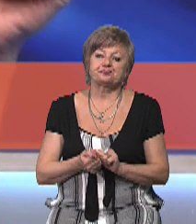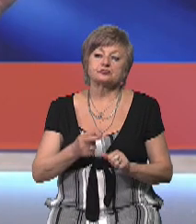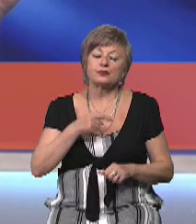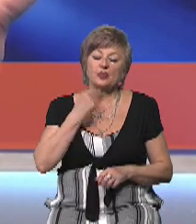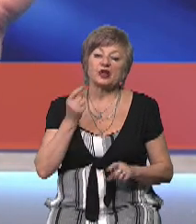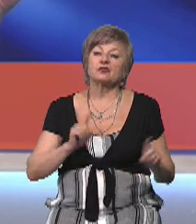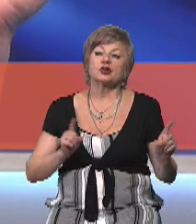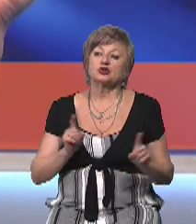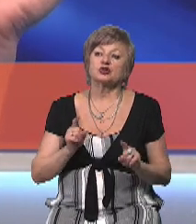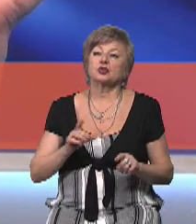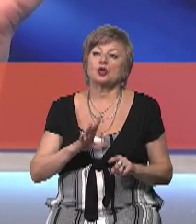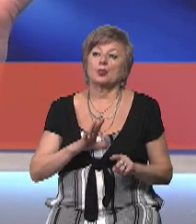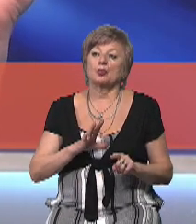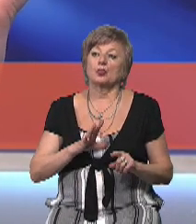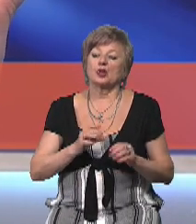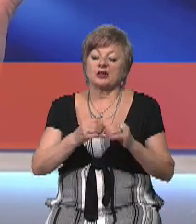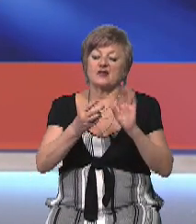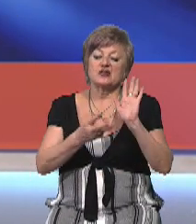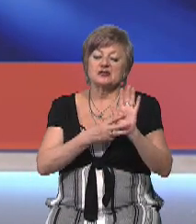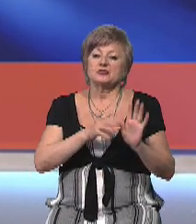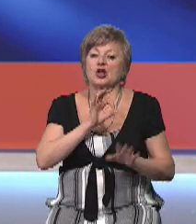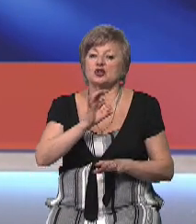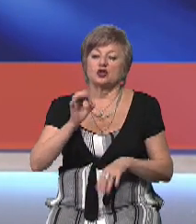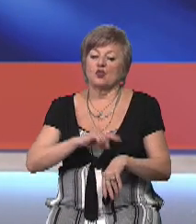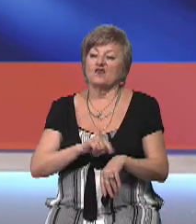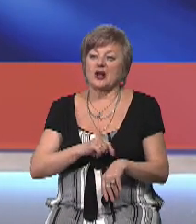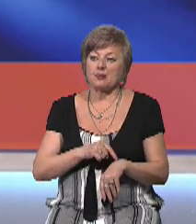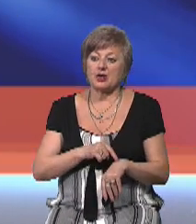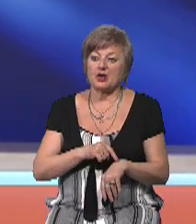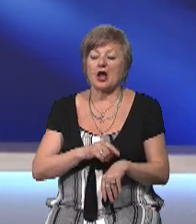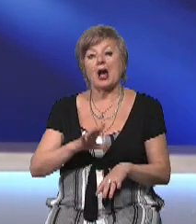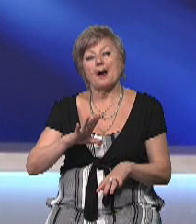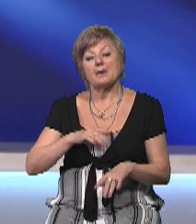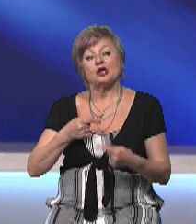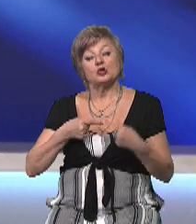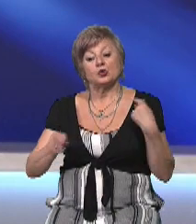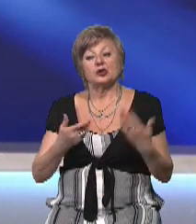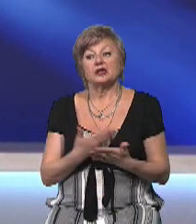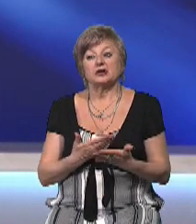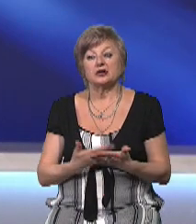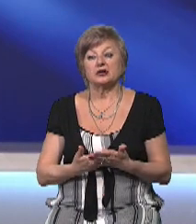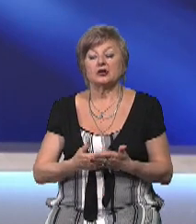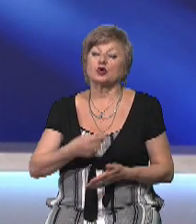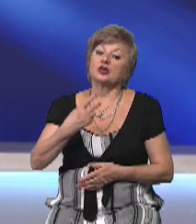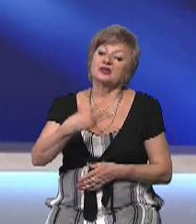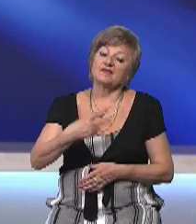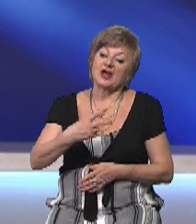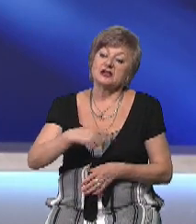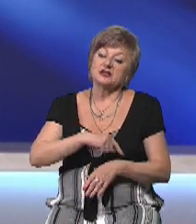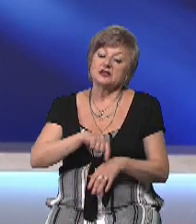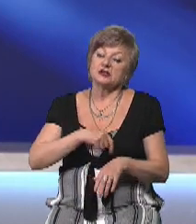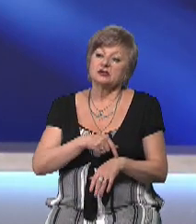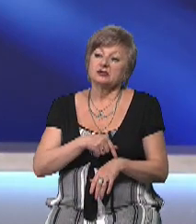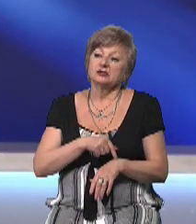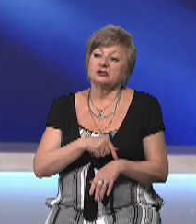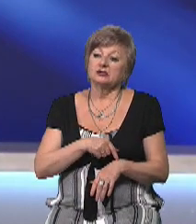говорилося, що це сталося близько 18.00, так? А були, до речі, дані інші, що це близько 20-ї було години,